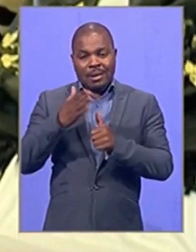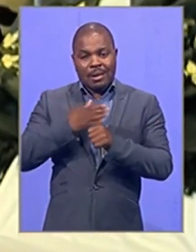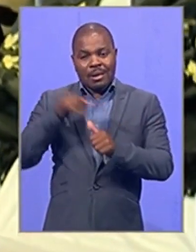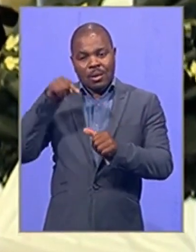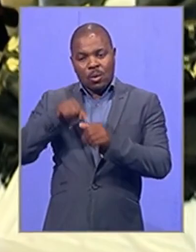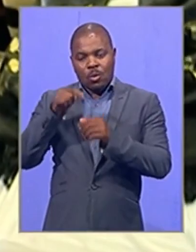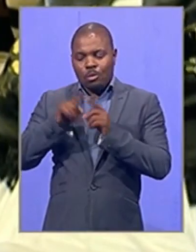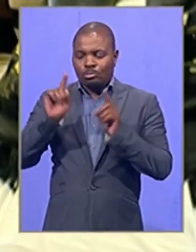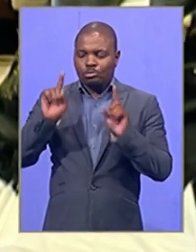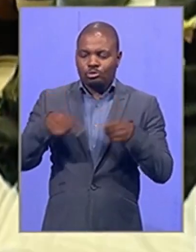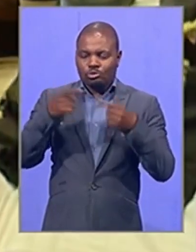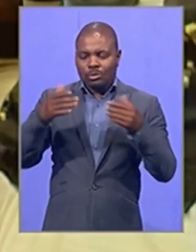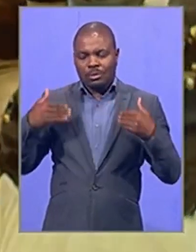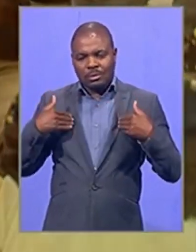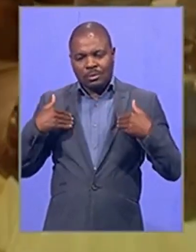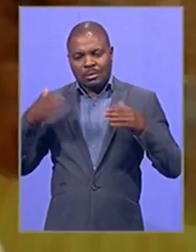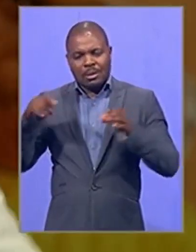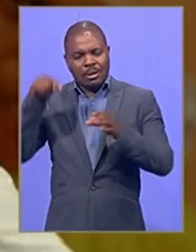engena emculweni